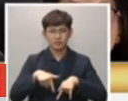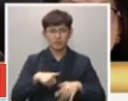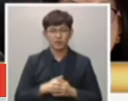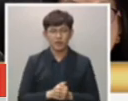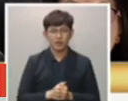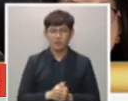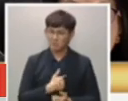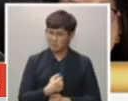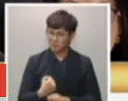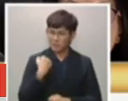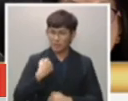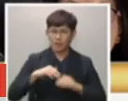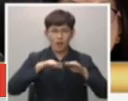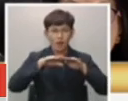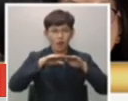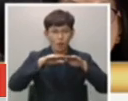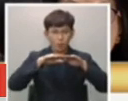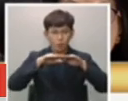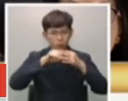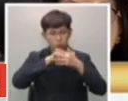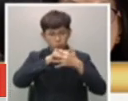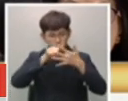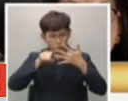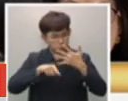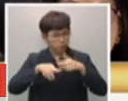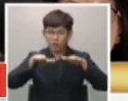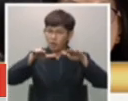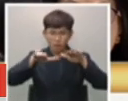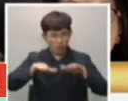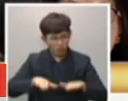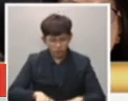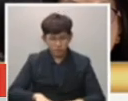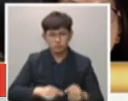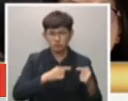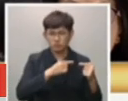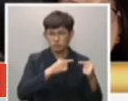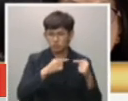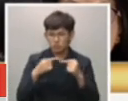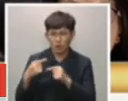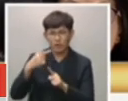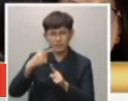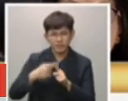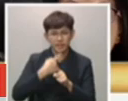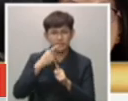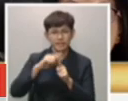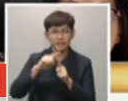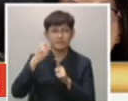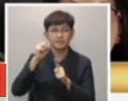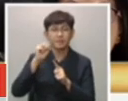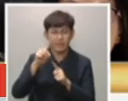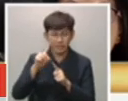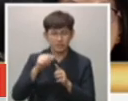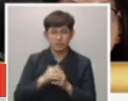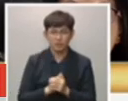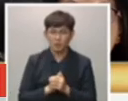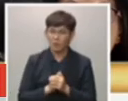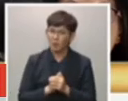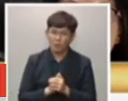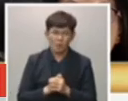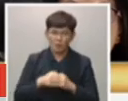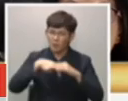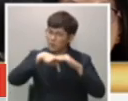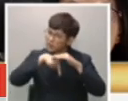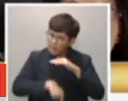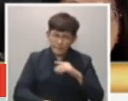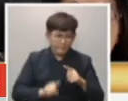ดลงทุกรายการปรับตัวลดลงต่อเนื่องเป็นเดือนที่11และต่ำสุดในรอบ69